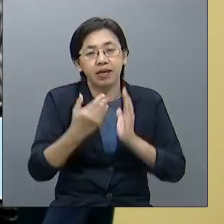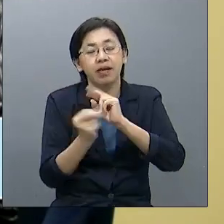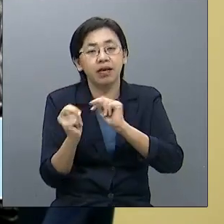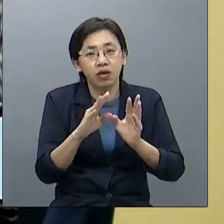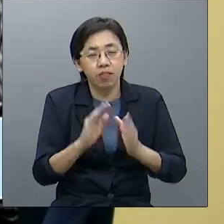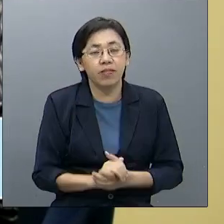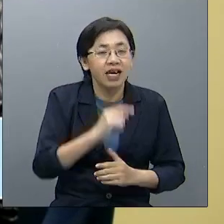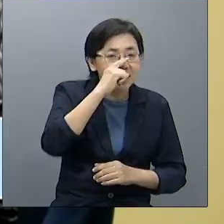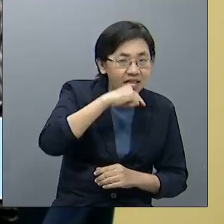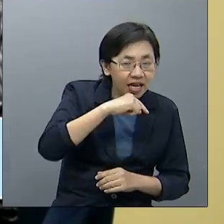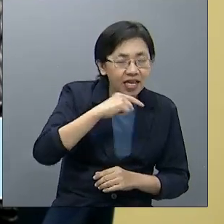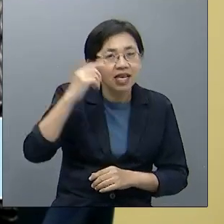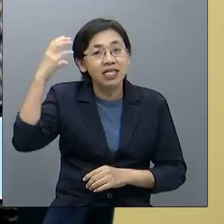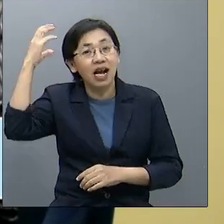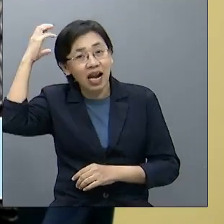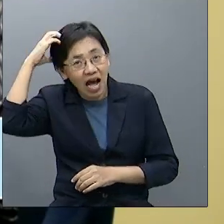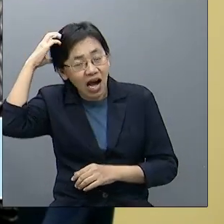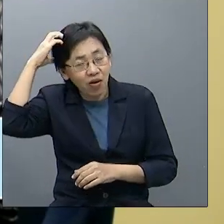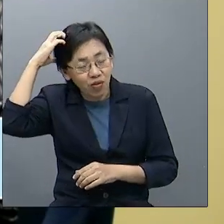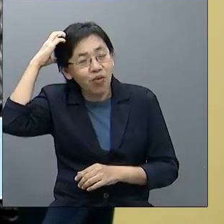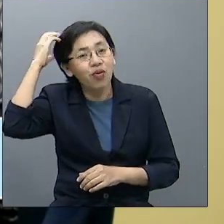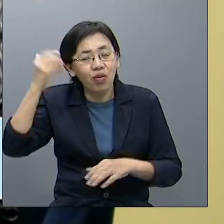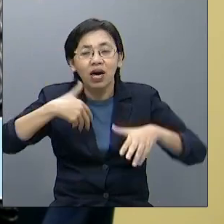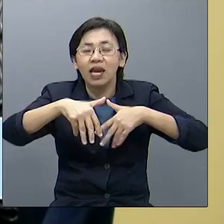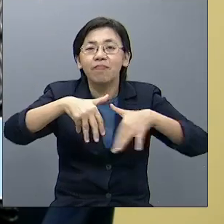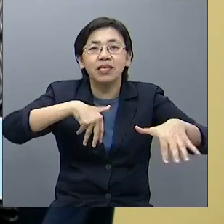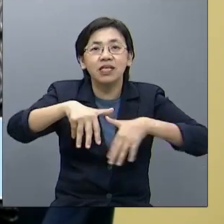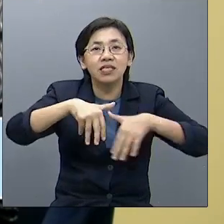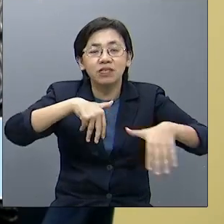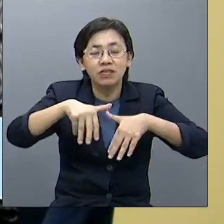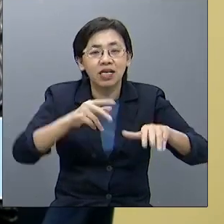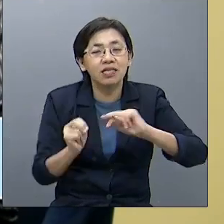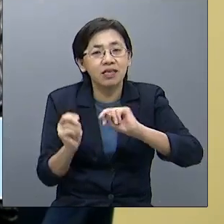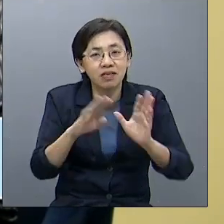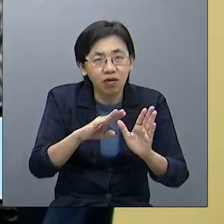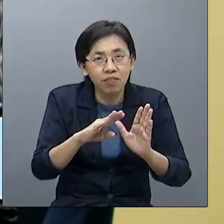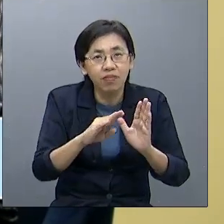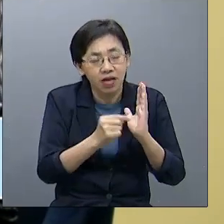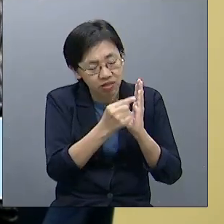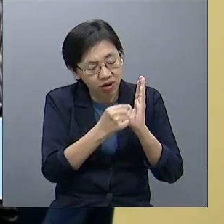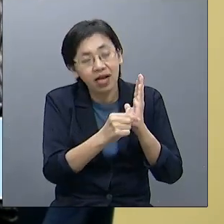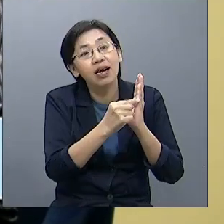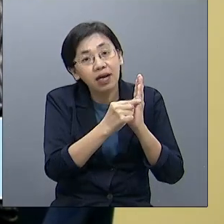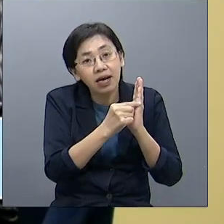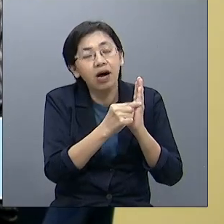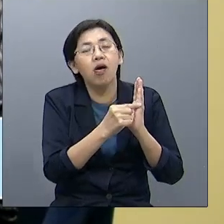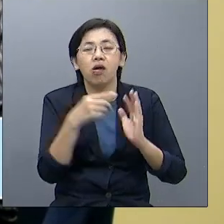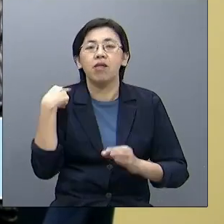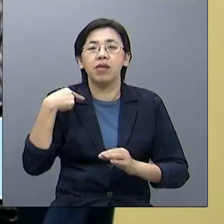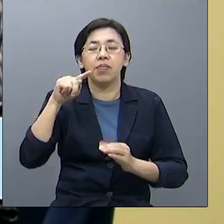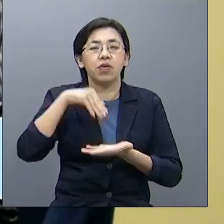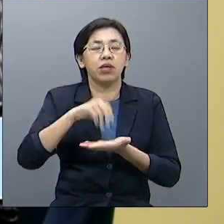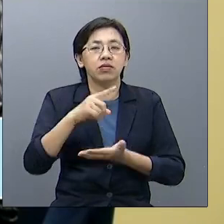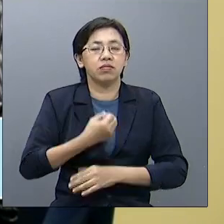ง2ประเทศนะครับทั้งแขวงคำม่วงและก็พี่น้องประชาชนในนครพนมรวมถึงพี่น้องจังหวัดใกล้เคียงได้ใช้ประโยชน์ด้วย